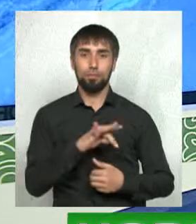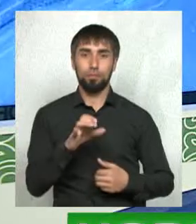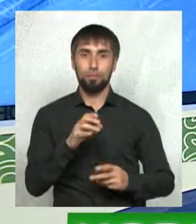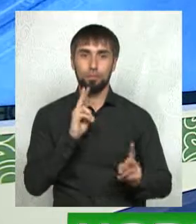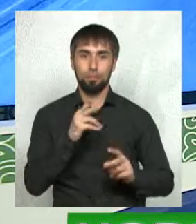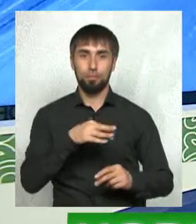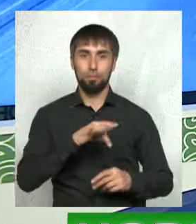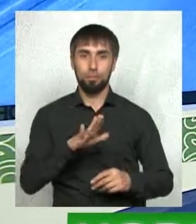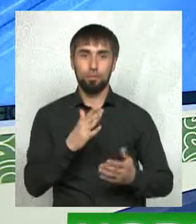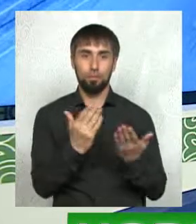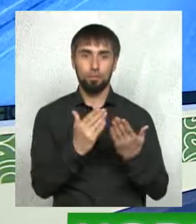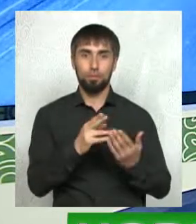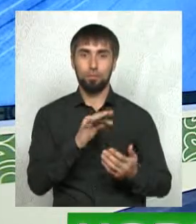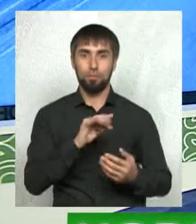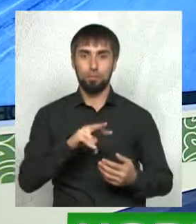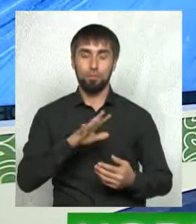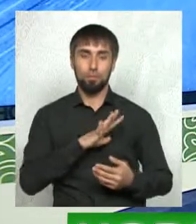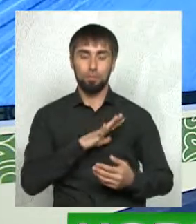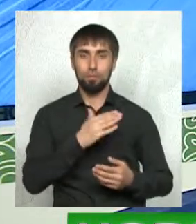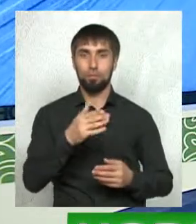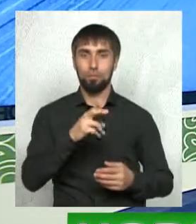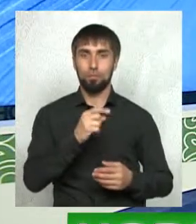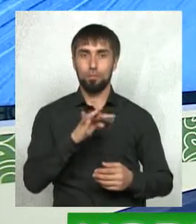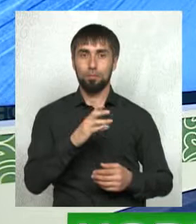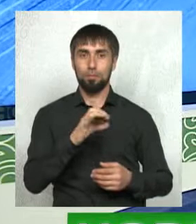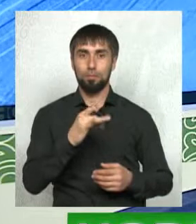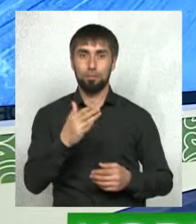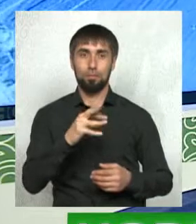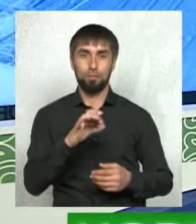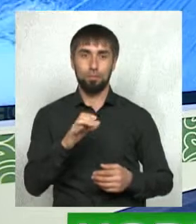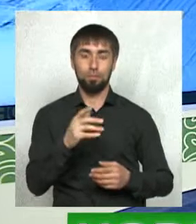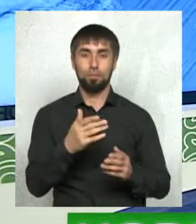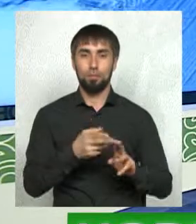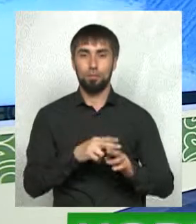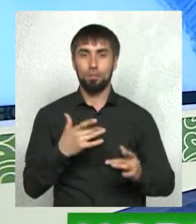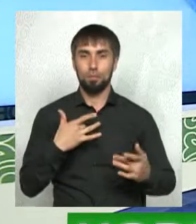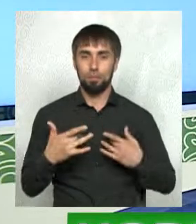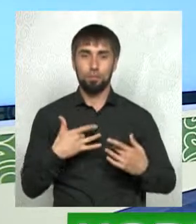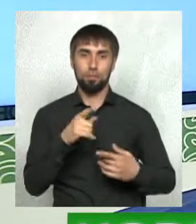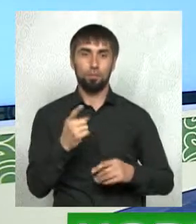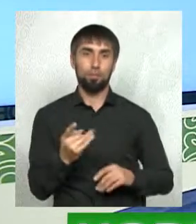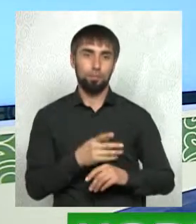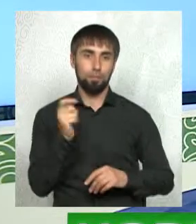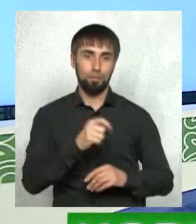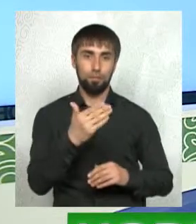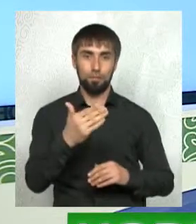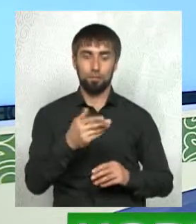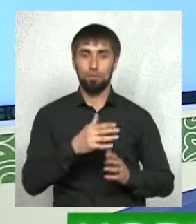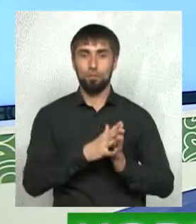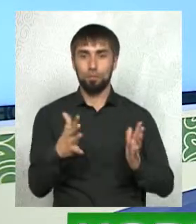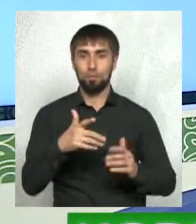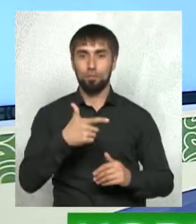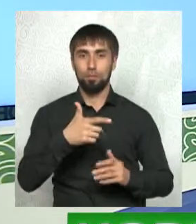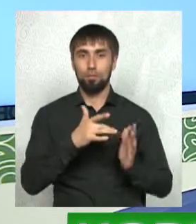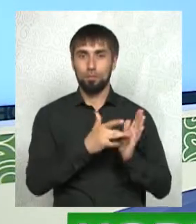Пресс-конференция Тамбовского театра «Кукол» состоялась в башне Согласия в Магассе. Актеры в регионе впервые в рамках всероссийской программы «Большие